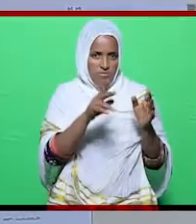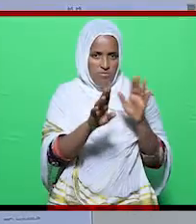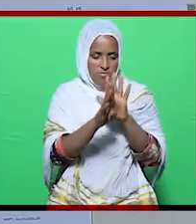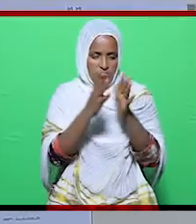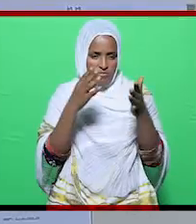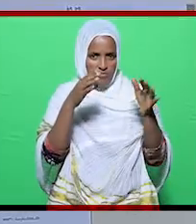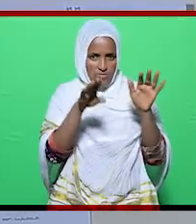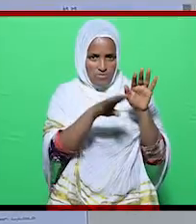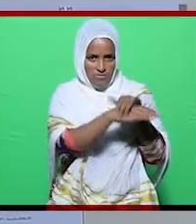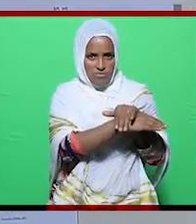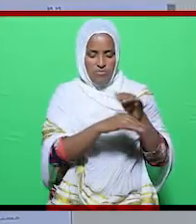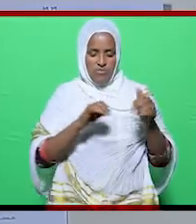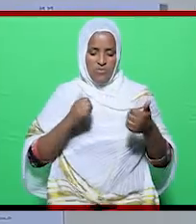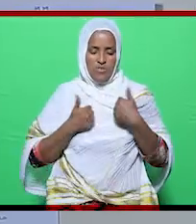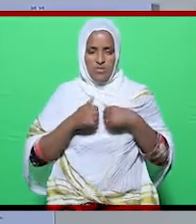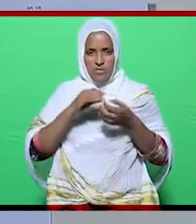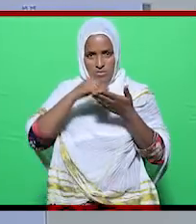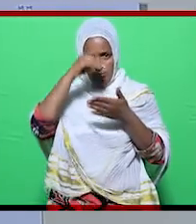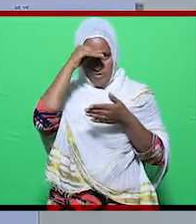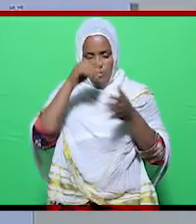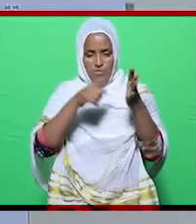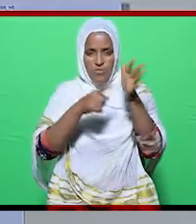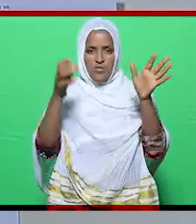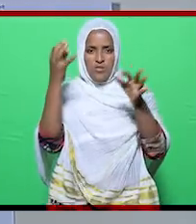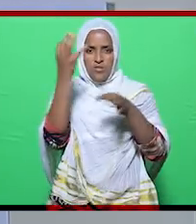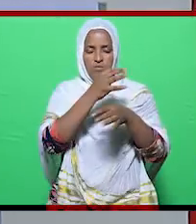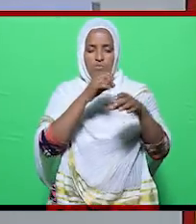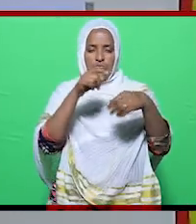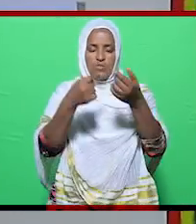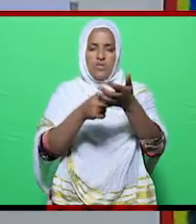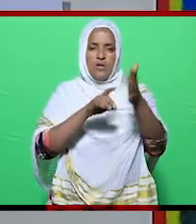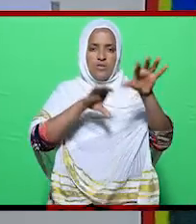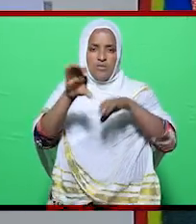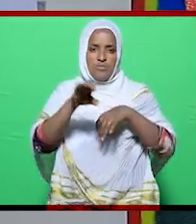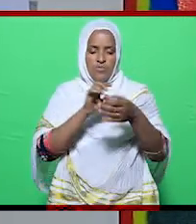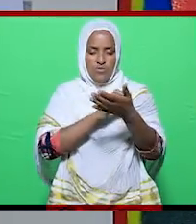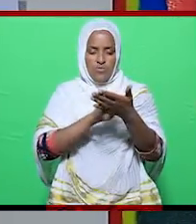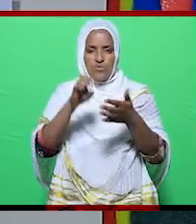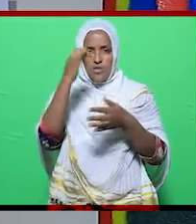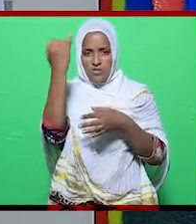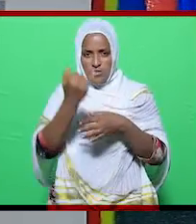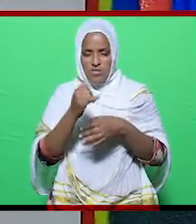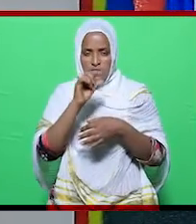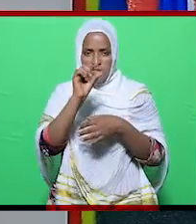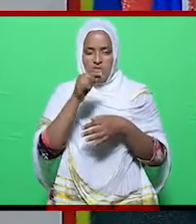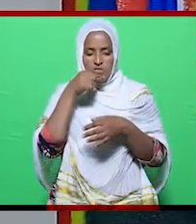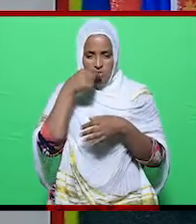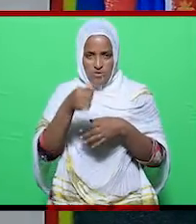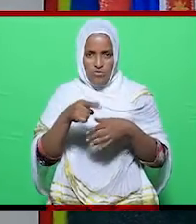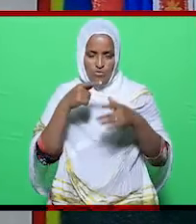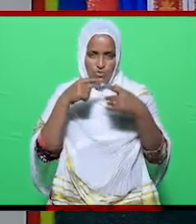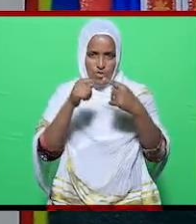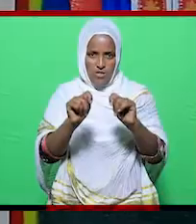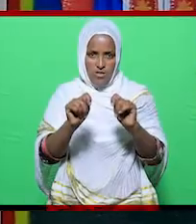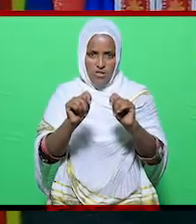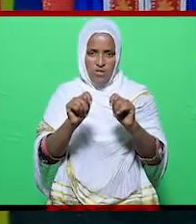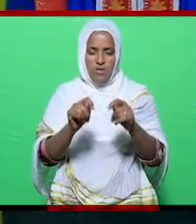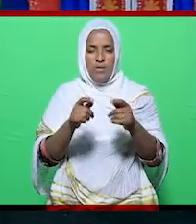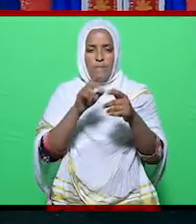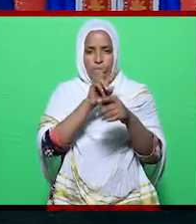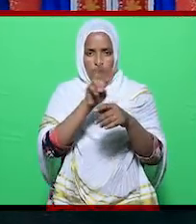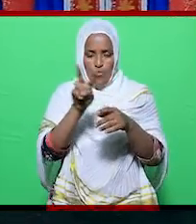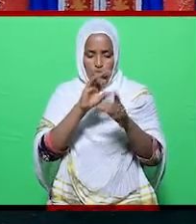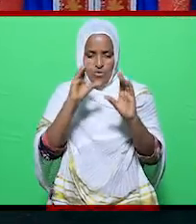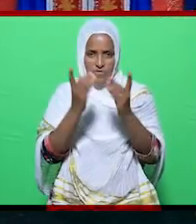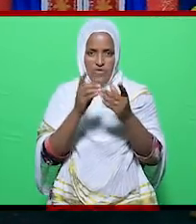ለምንፍቅናው በር በመከፈት እቆያን የጠረጠረ ትምርታቸውን በግልጽ እንዲሰብኩ ስላደረግንባቸው ቅዱሳት ሥዕላት ጥቂት ልንላችሁ